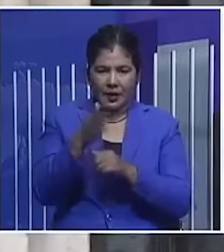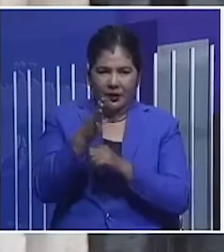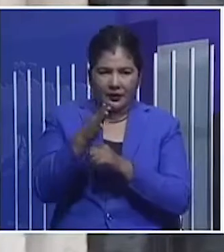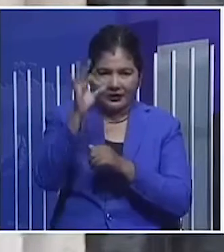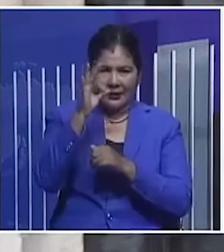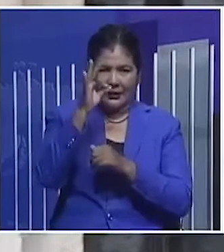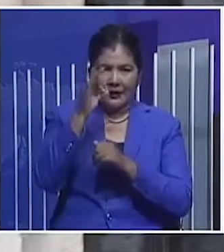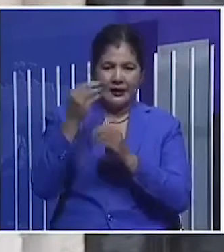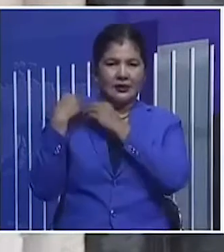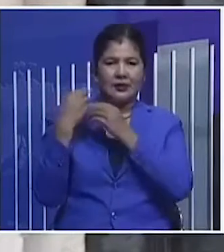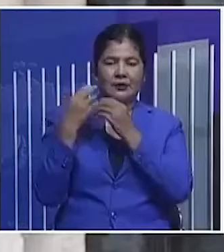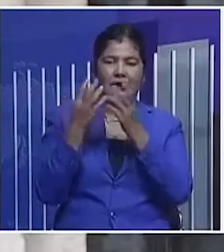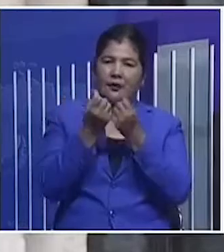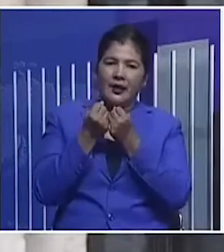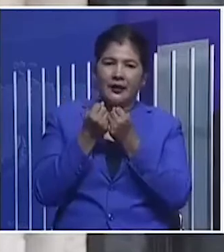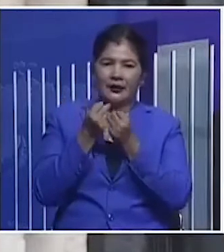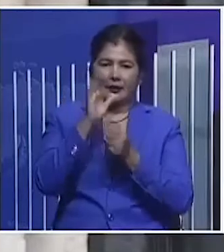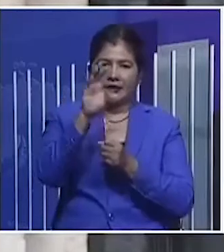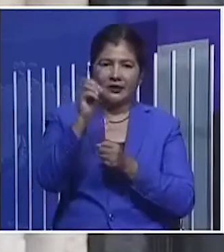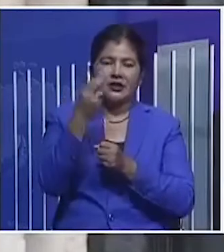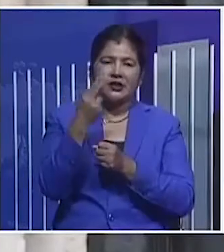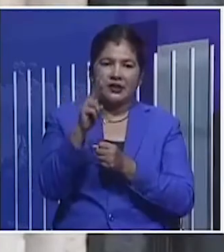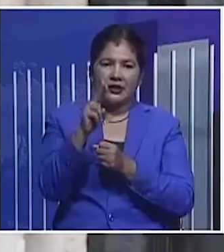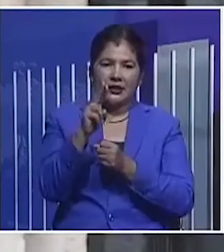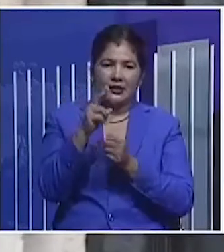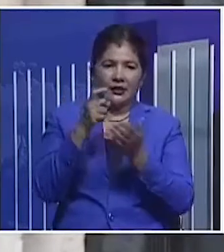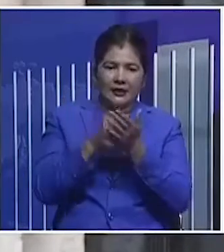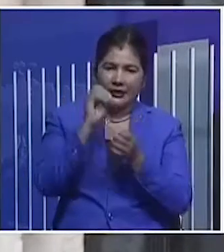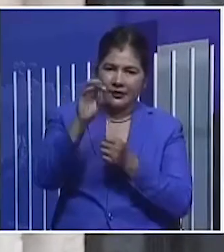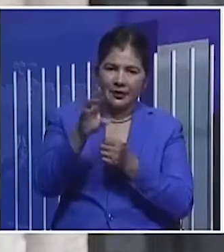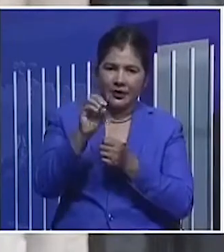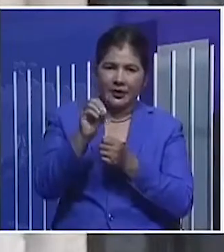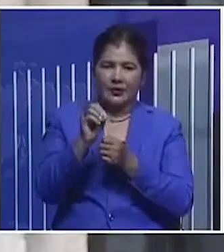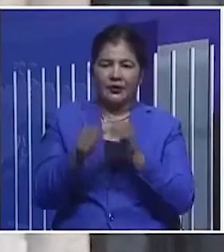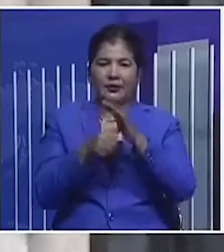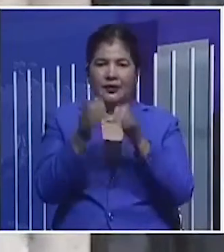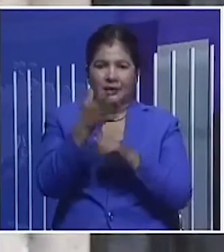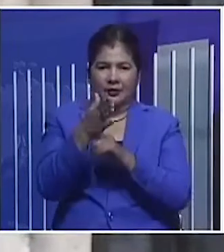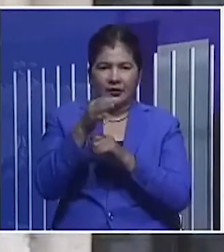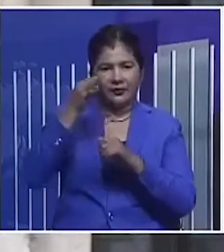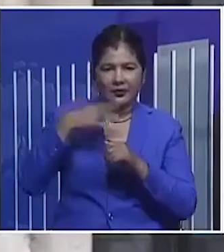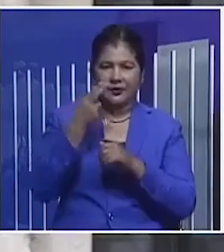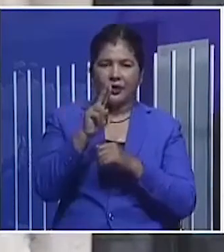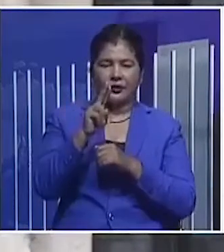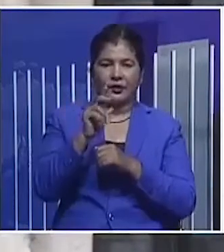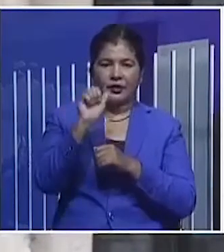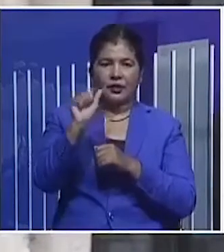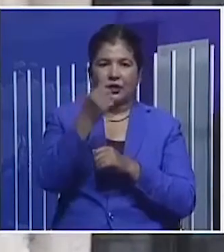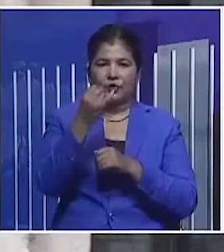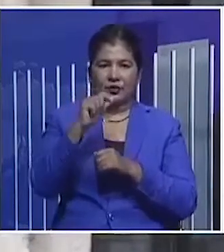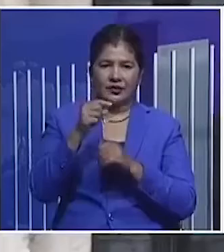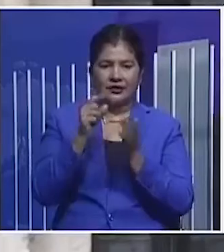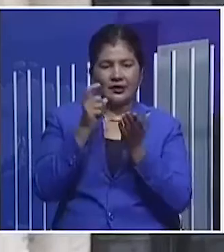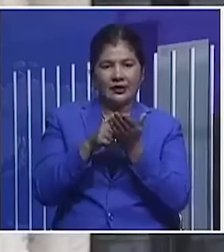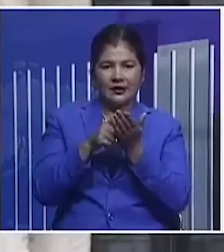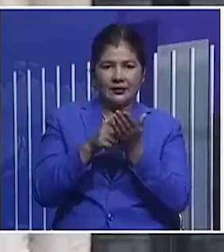जिम्मेवारी सम्हालेका 50 जना भन्दा बढीले राजीनामा दिएपछि जोनसनको बहिर्गमन निश्चित भएको थियो। जोनसनको राजीनामासँगै